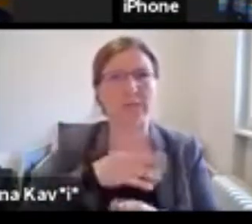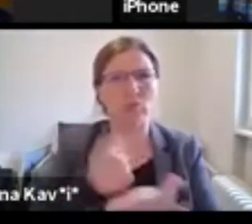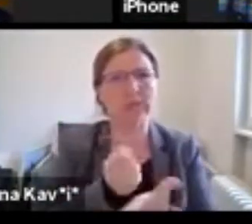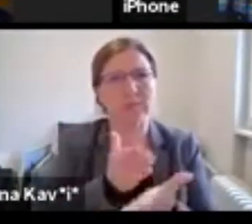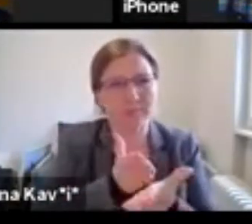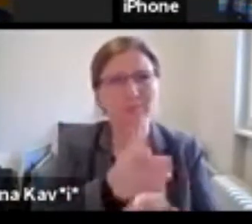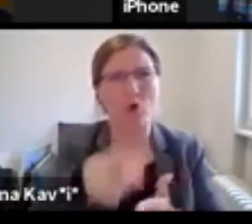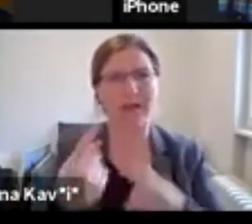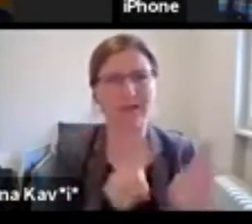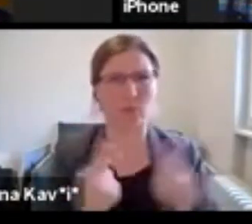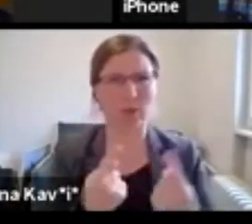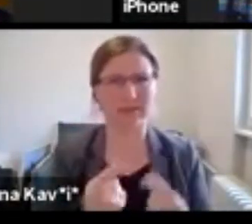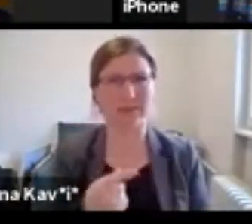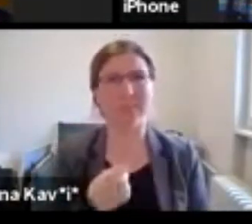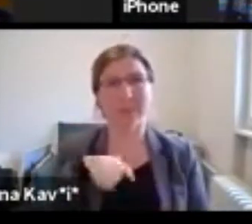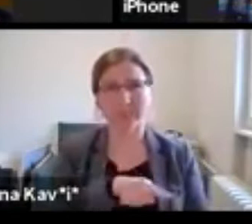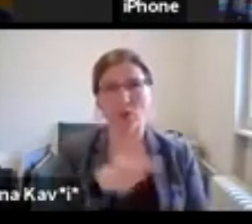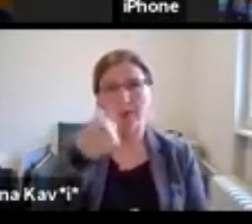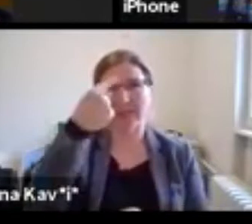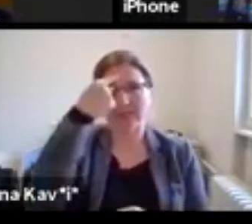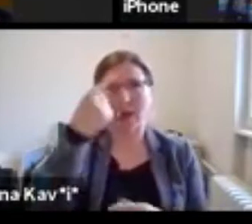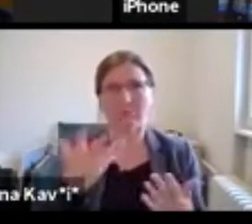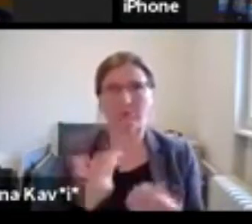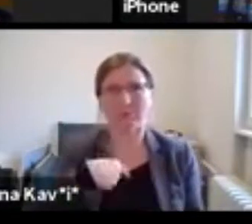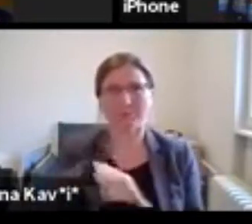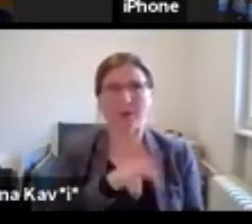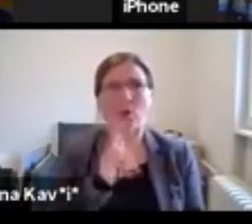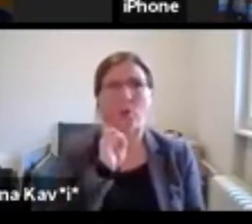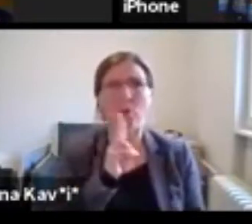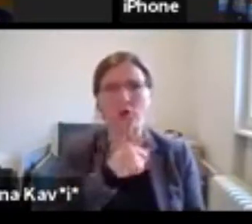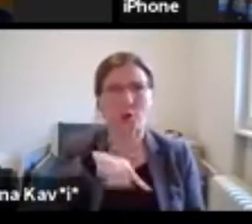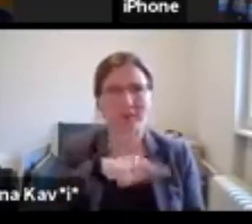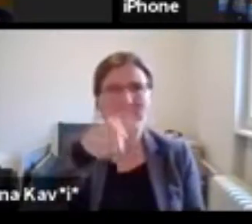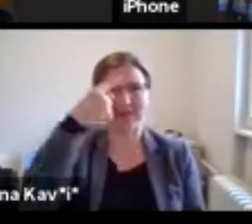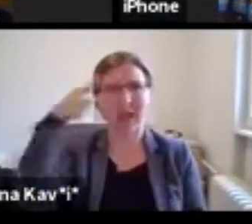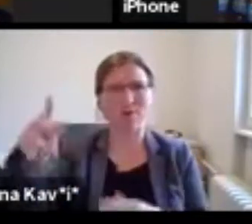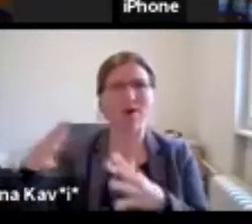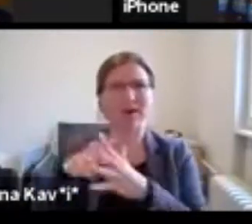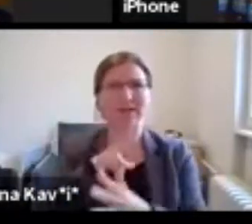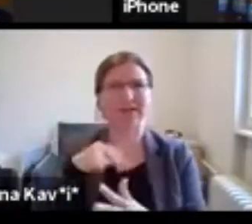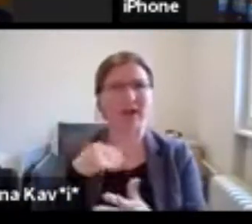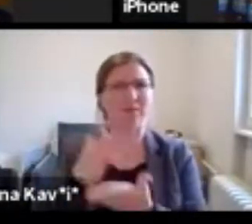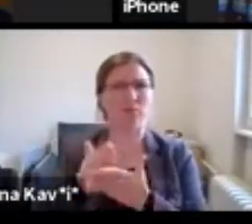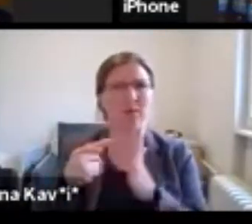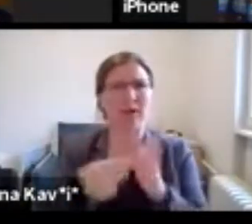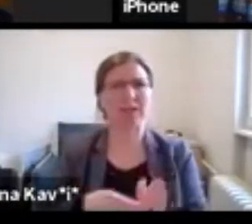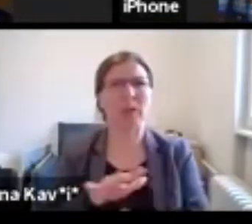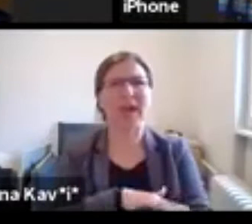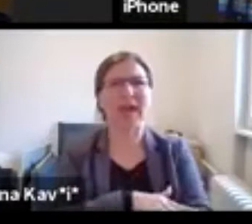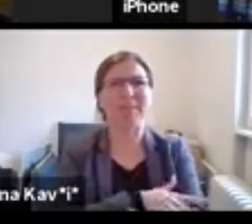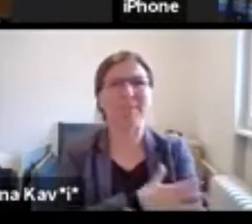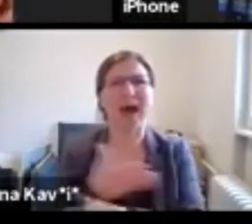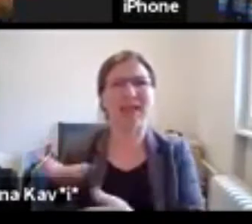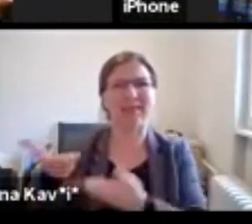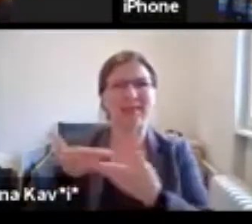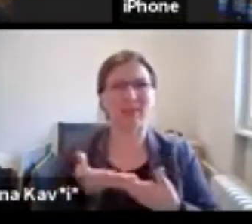grad Zagreb vrlo empatičan, mi to Urihovci jako dobro osjećamo iz godine u godinu i